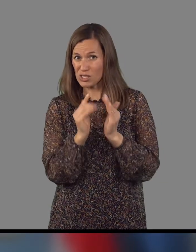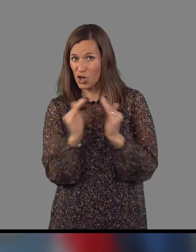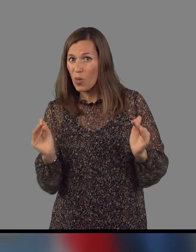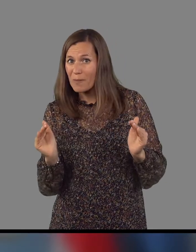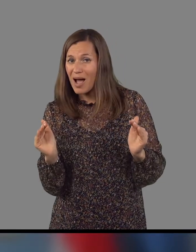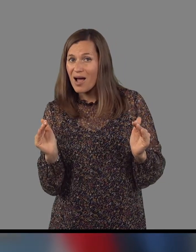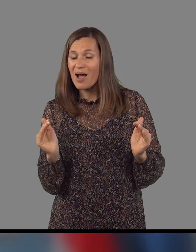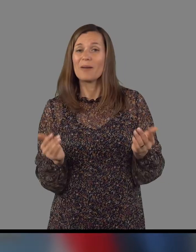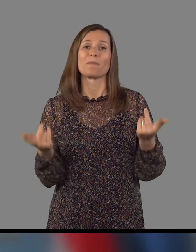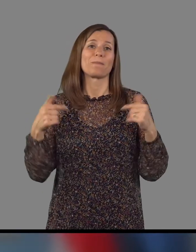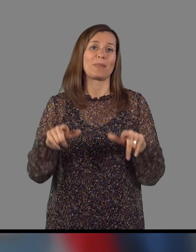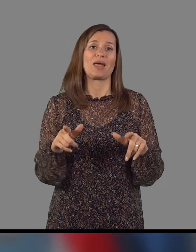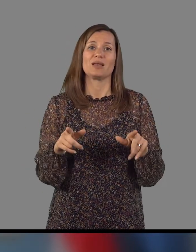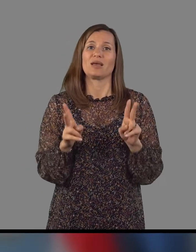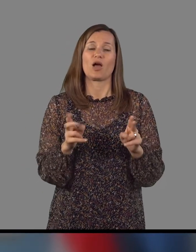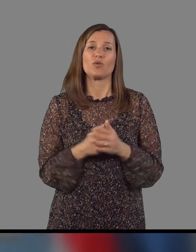doma?